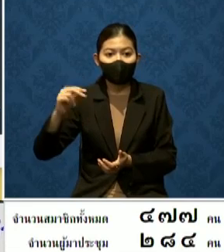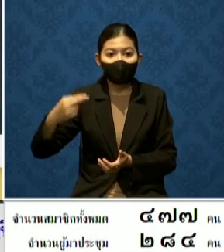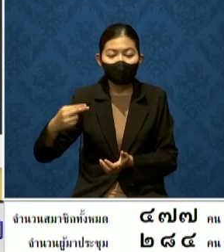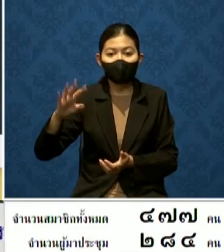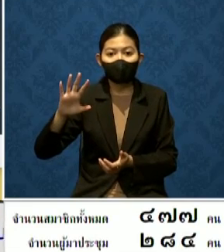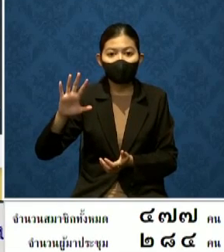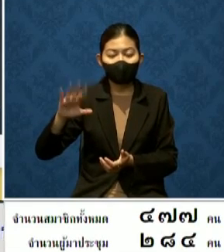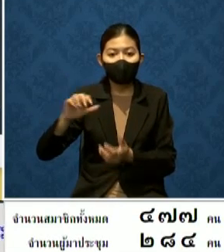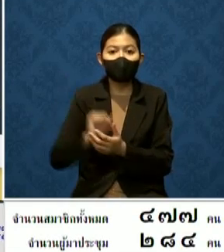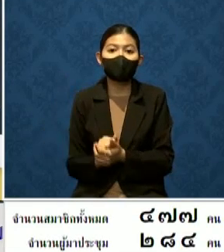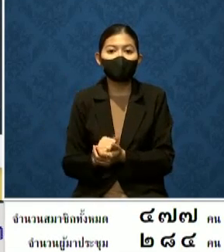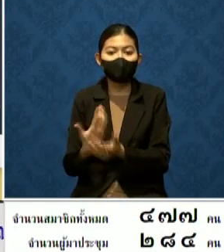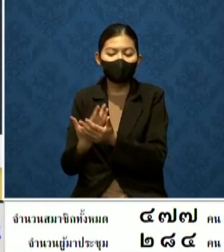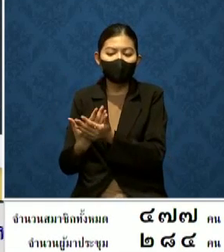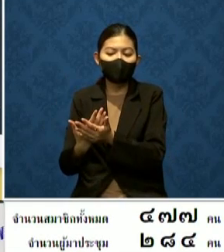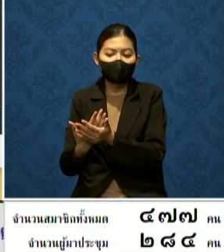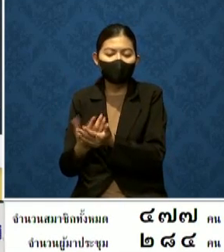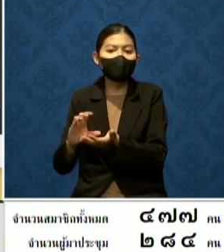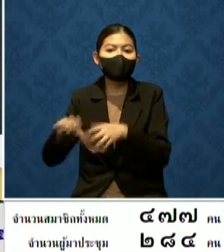เท่ากับวงเงินงบประมาณรายจ่าย